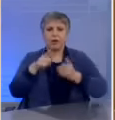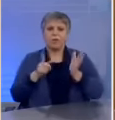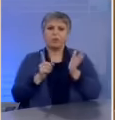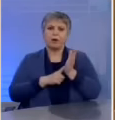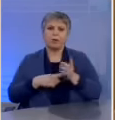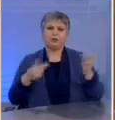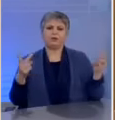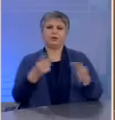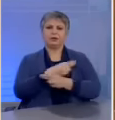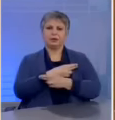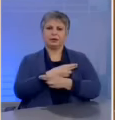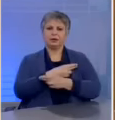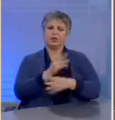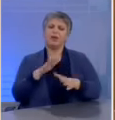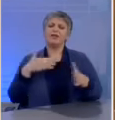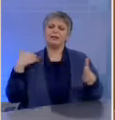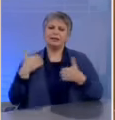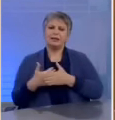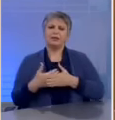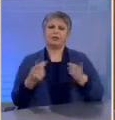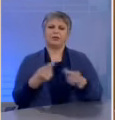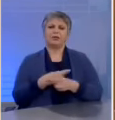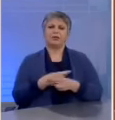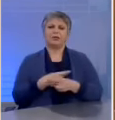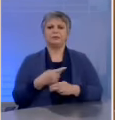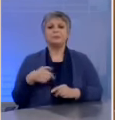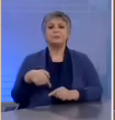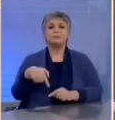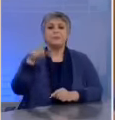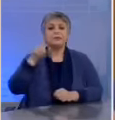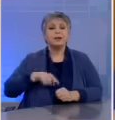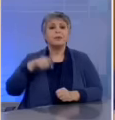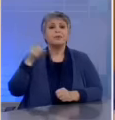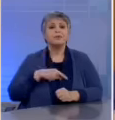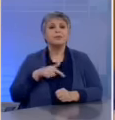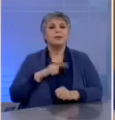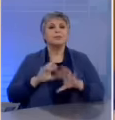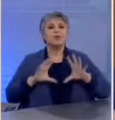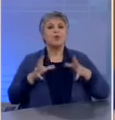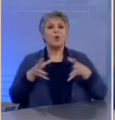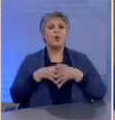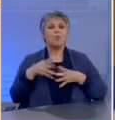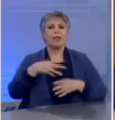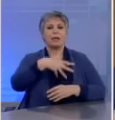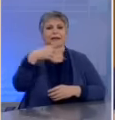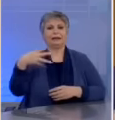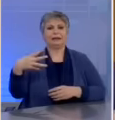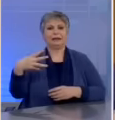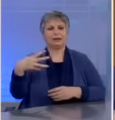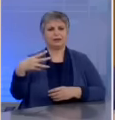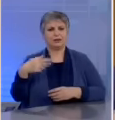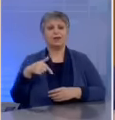Τις επόμενες μέρες η κοινοβουλευτική ομάδα του ΣΥΡΙΖΑ προτίθεται να καταθέσει πρόταση για τη